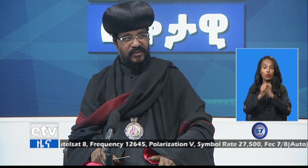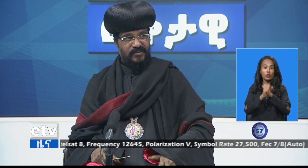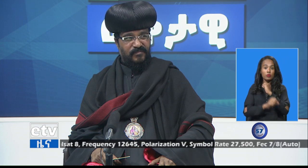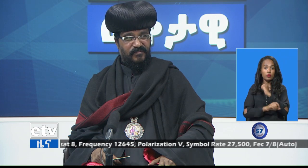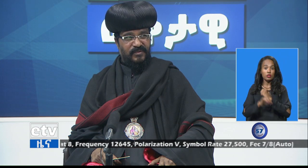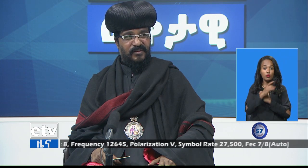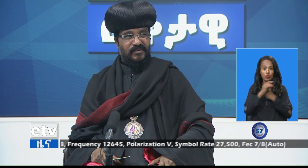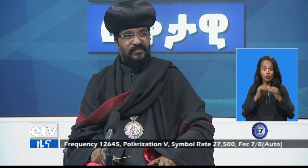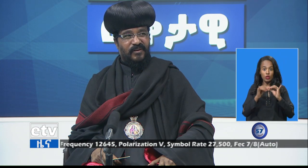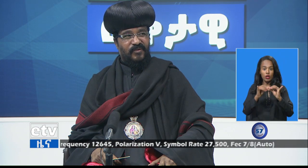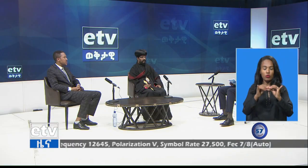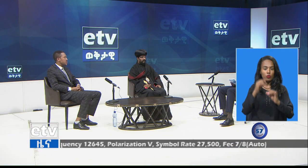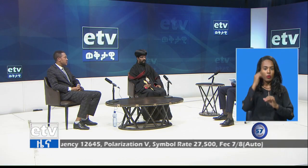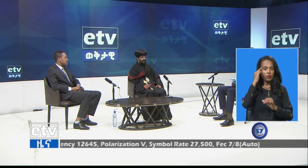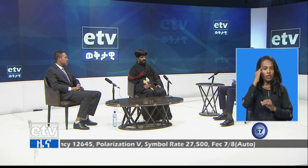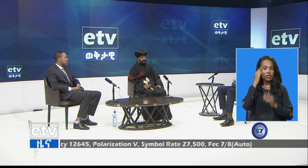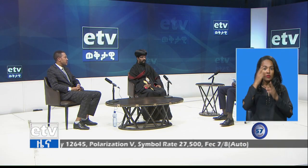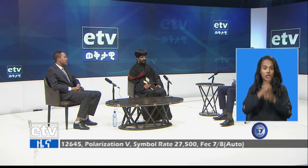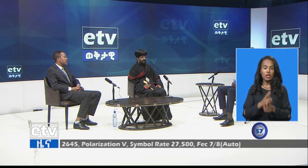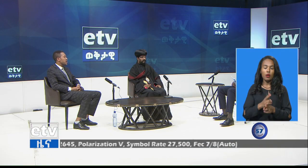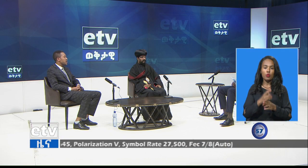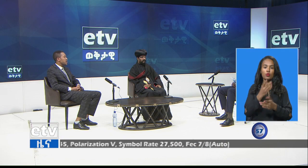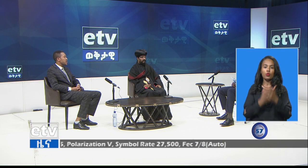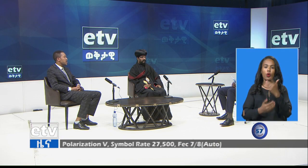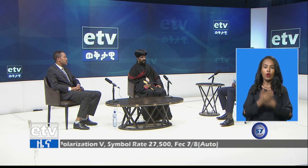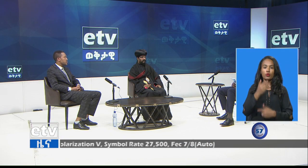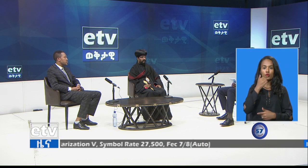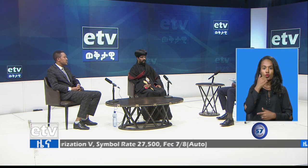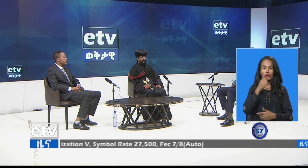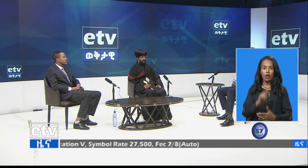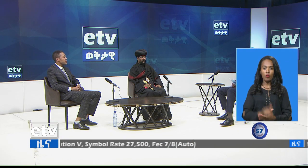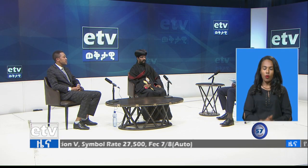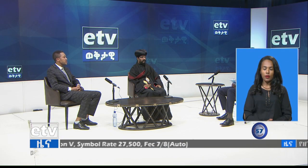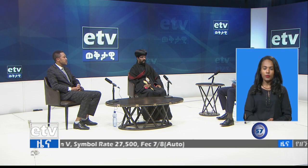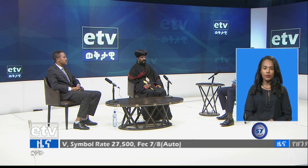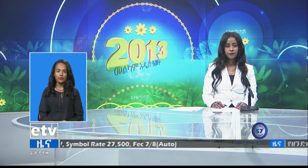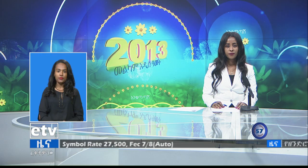ነው፣ እንዲቀጥሉ በመተሳሰብ እንዲከበሩ ተወያዮቹ አሳስበዋል።